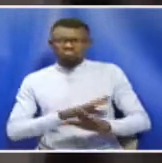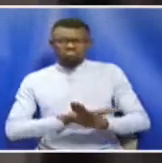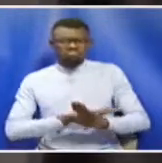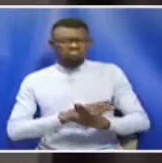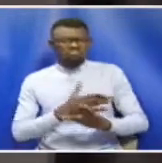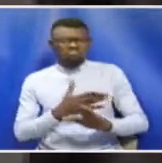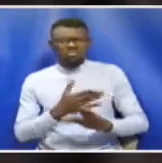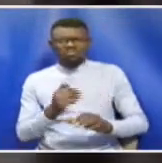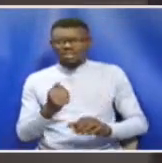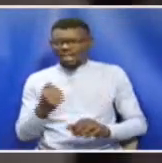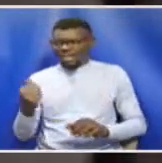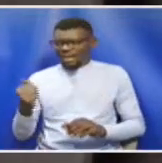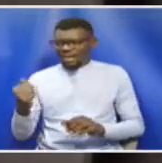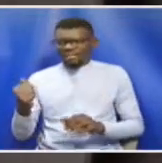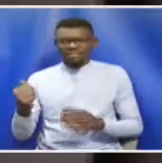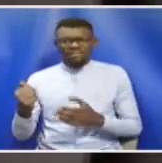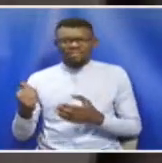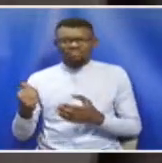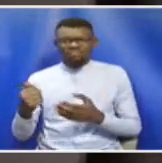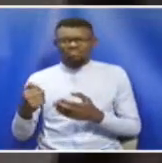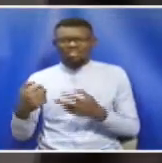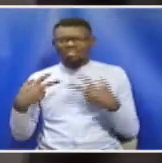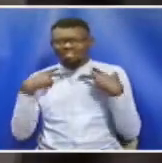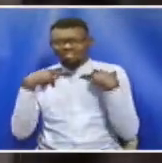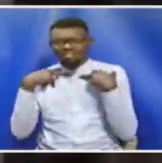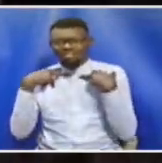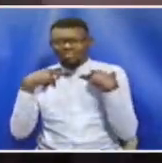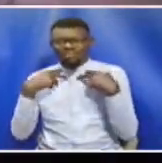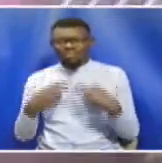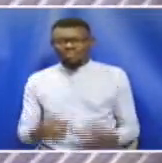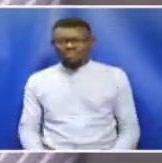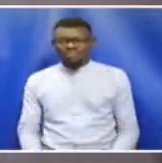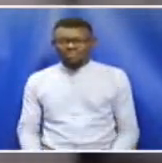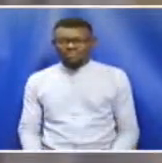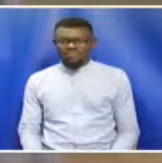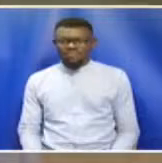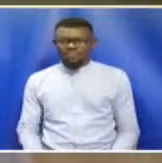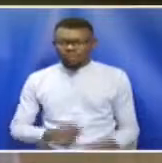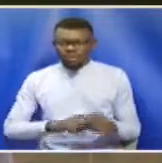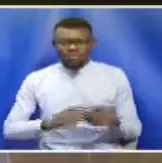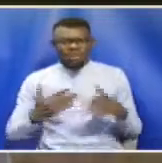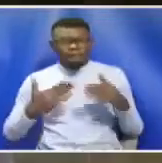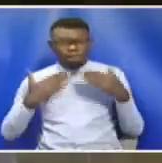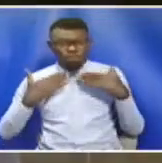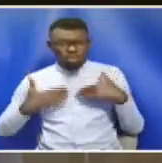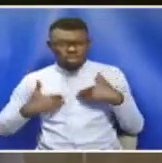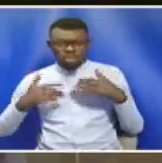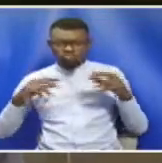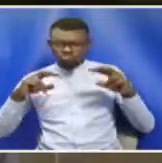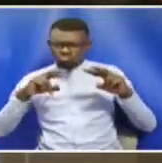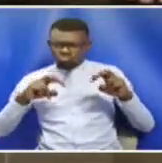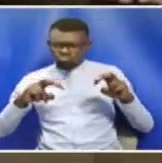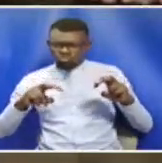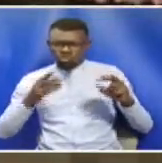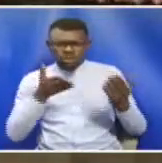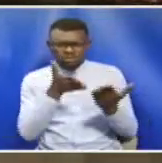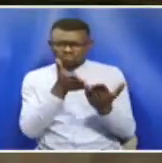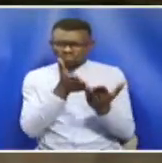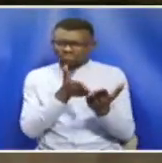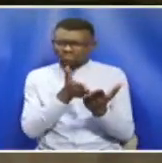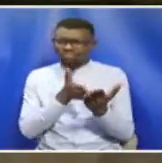upande wa kulia. Na wakati postmortem ilifanywa hata